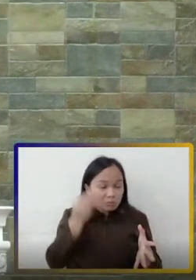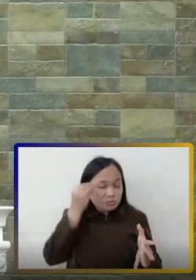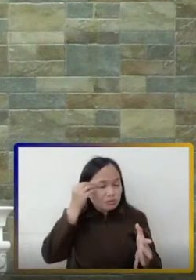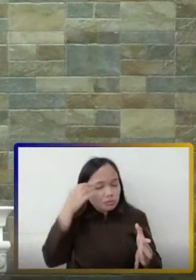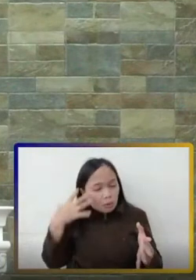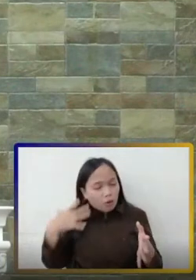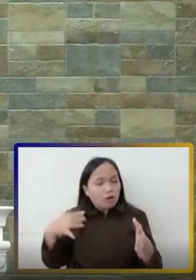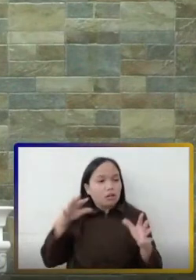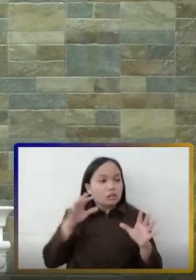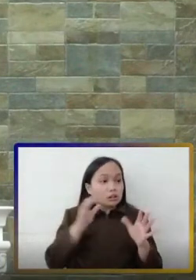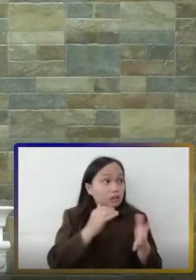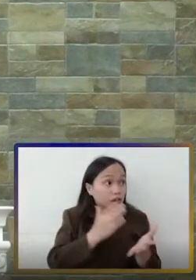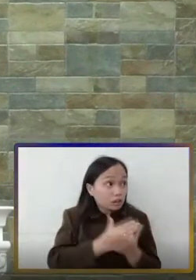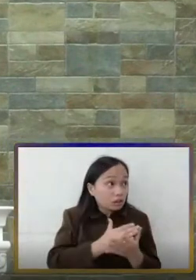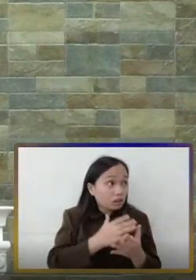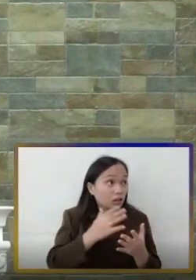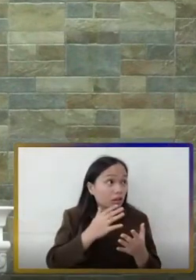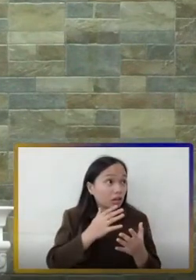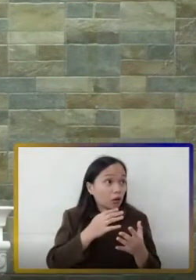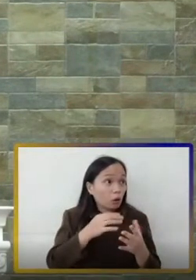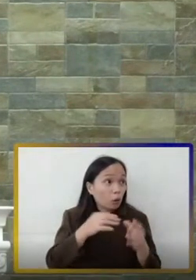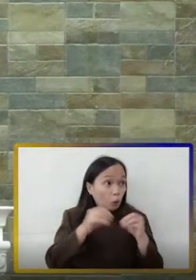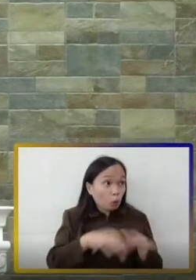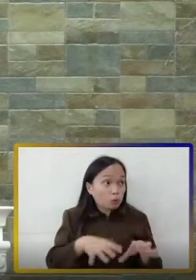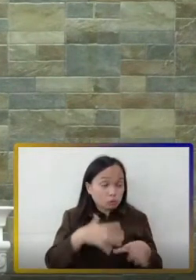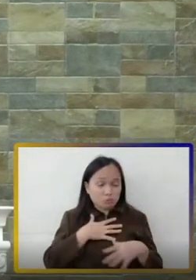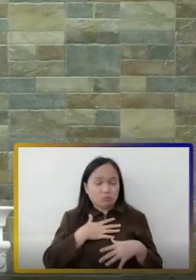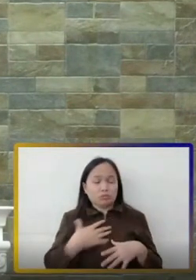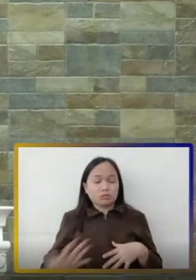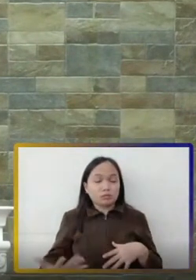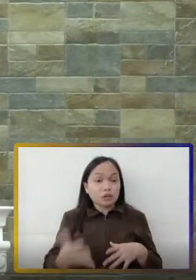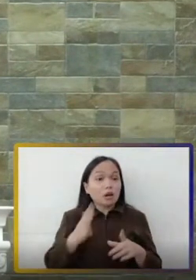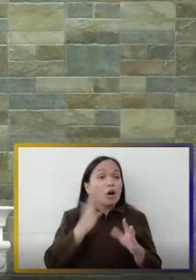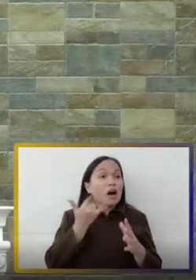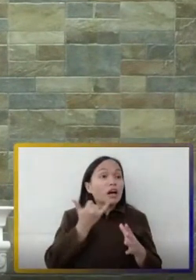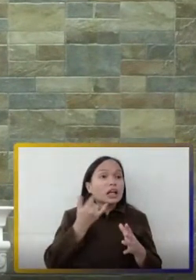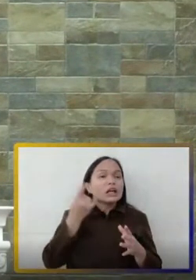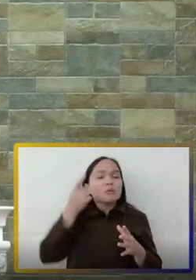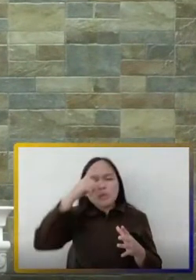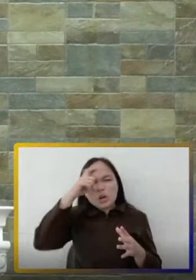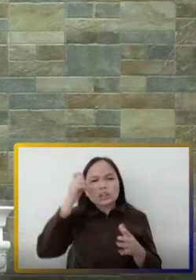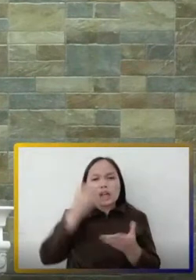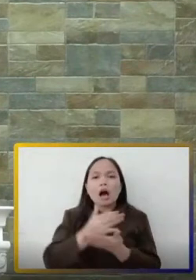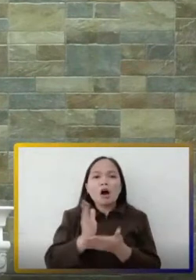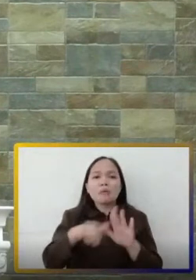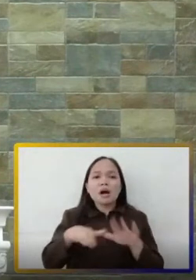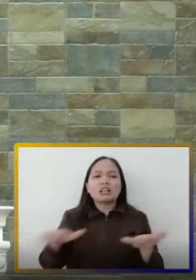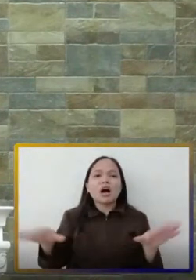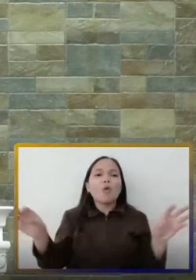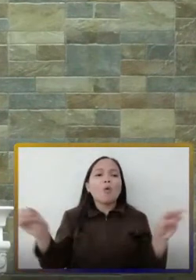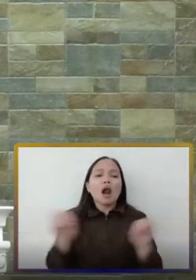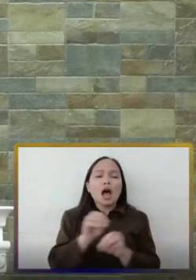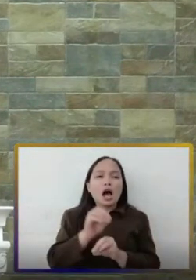Di yung makikita. Because wala silang tinatawag na situational awareness.